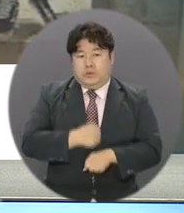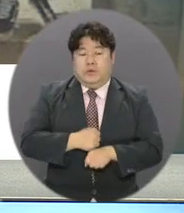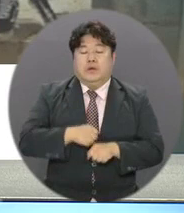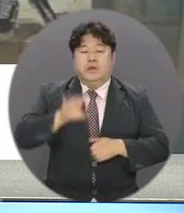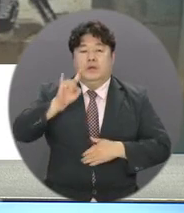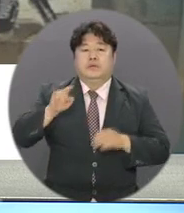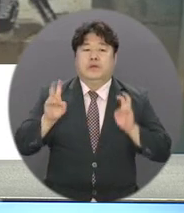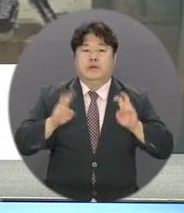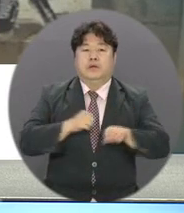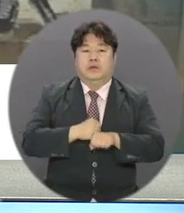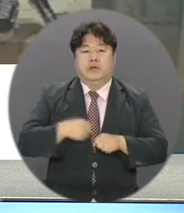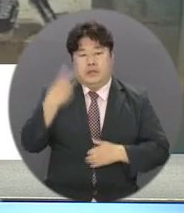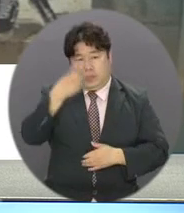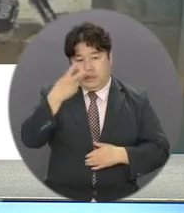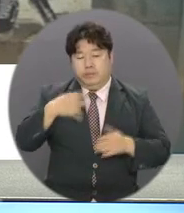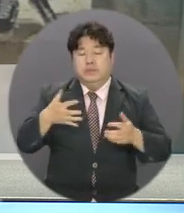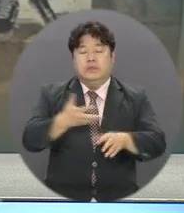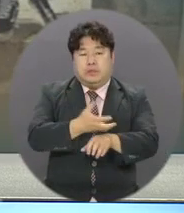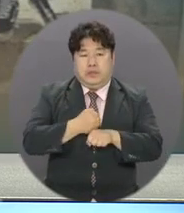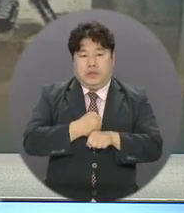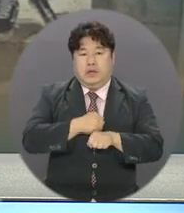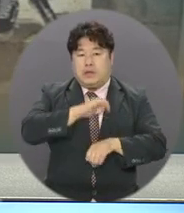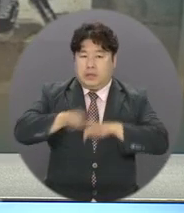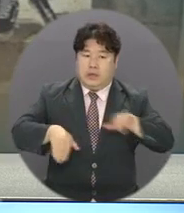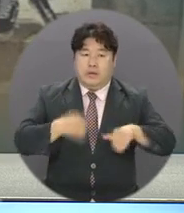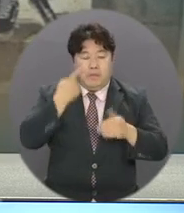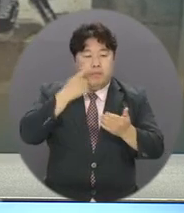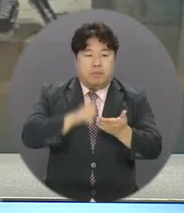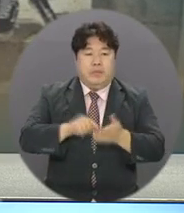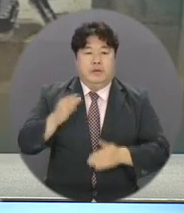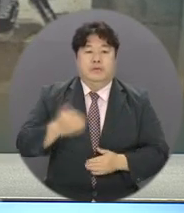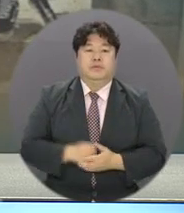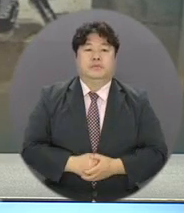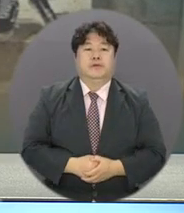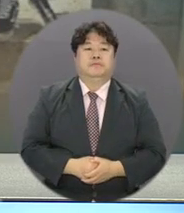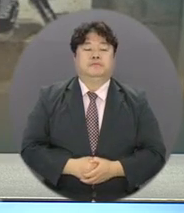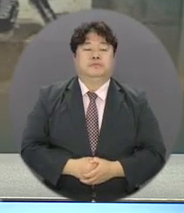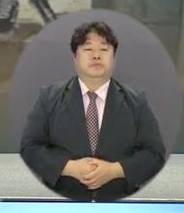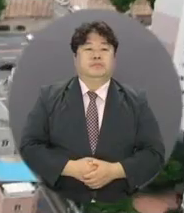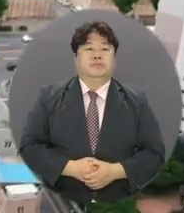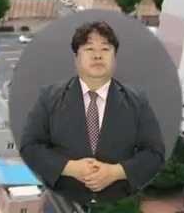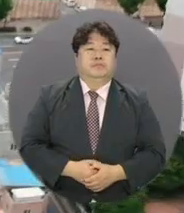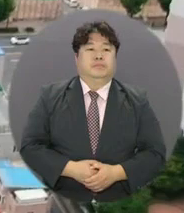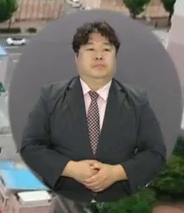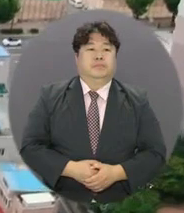계약에 개입한 정황이 드러났습니다. 우종훈 기자가 취재했습니다.